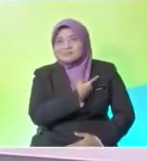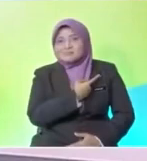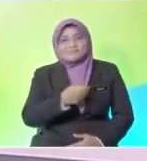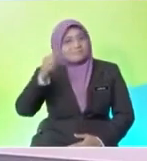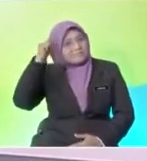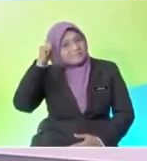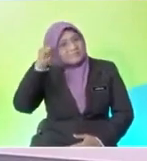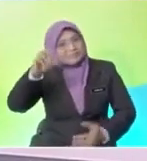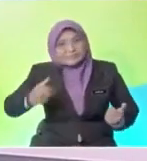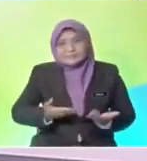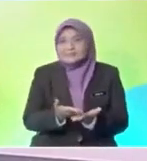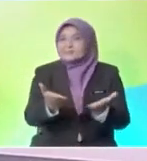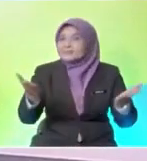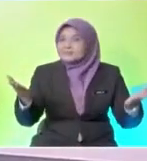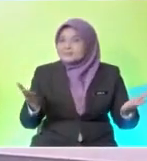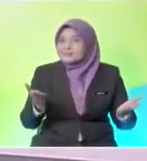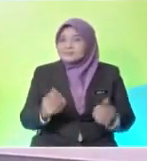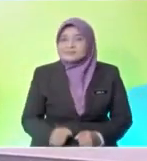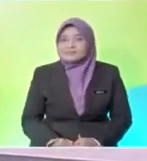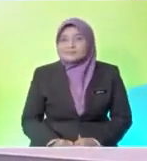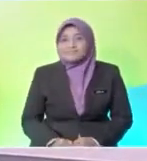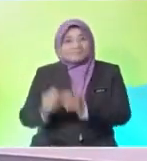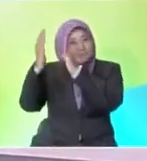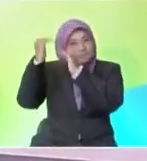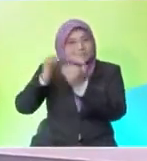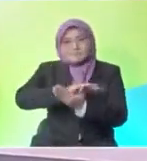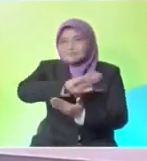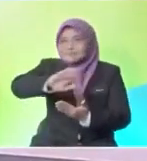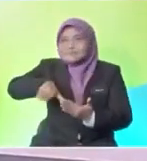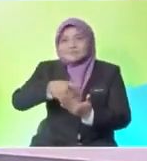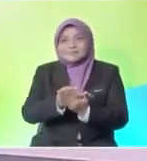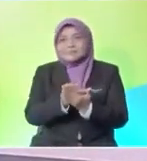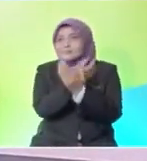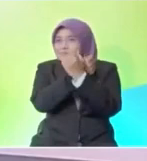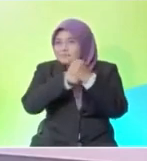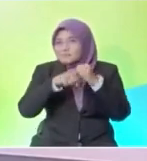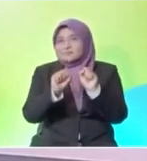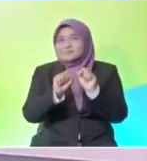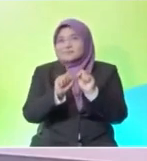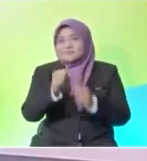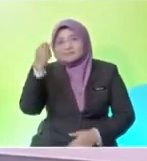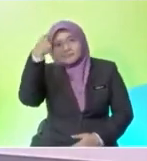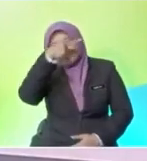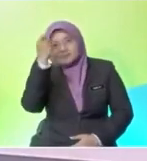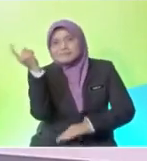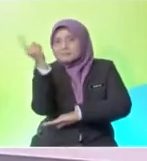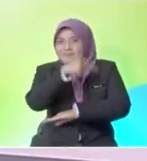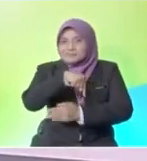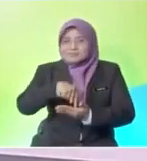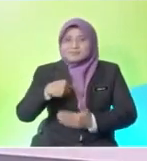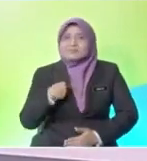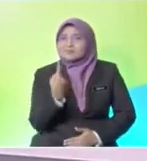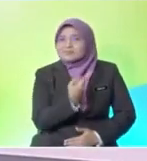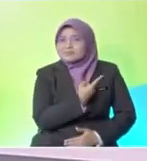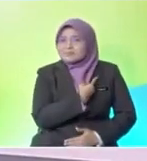penonton penonton Didik TV cpm Saya harap anda semua sudah bersedia karena hari ini macam-macam kita belajar dalam salat tahajud